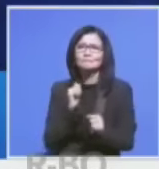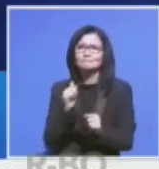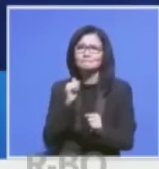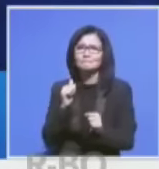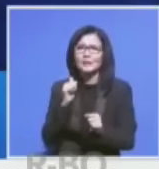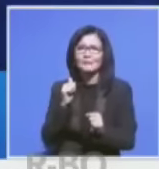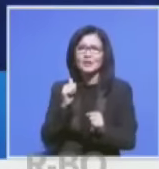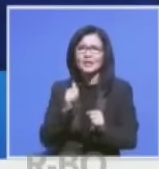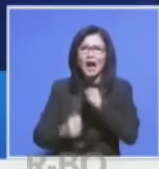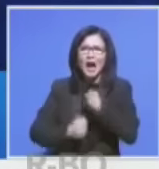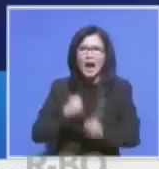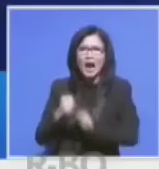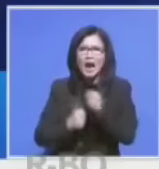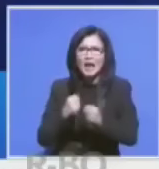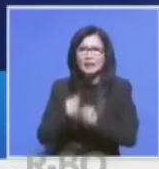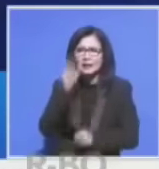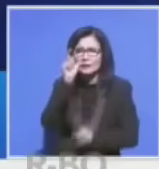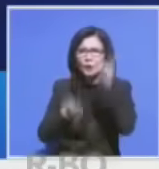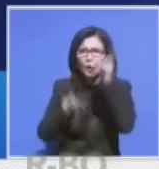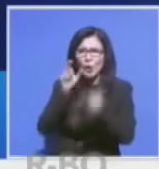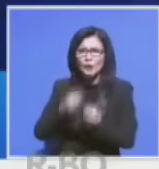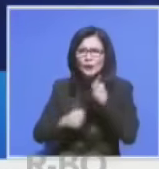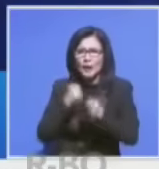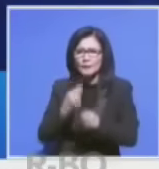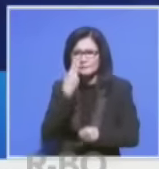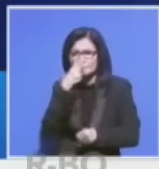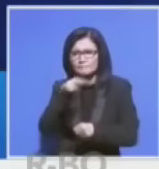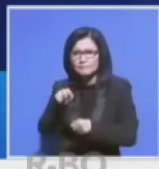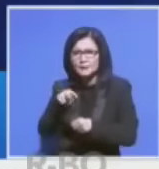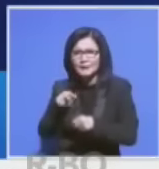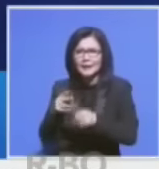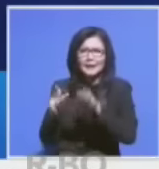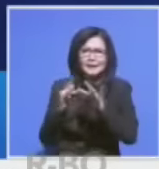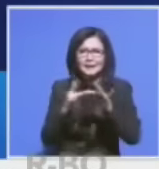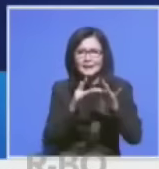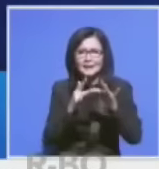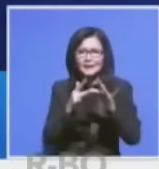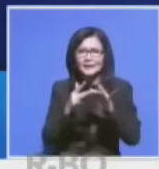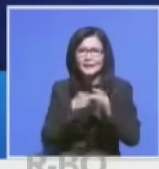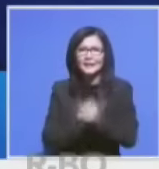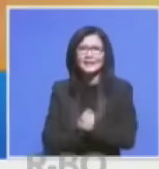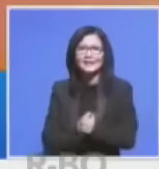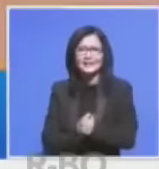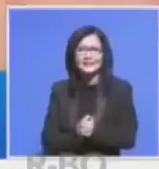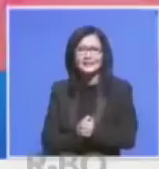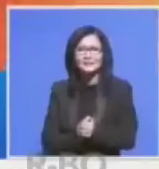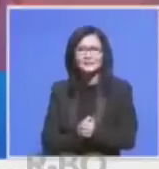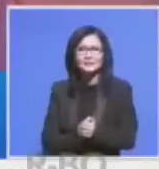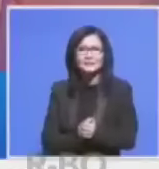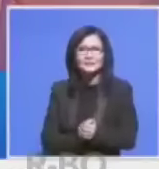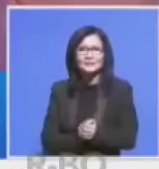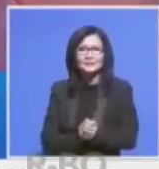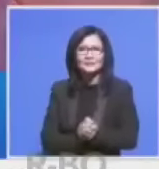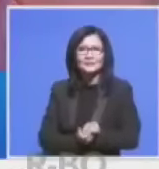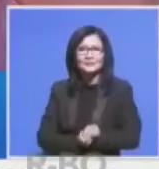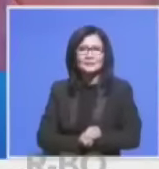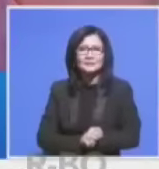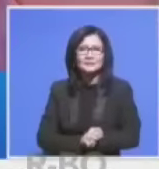Maksudnya aktif, orang-orang tuh aktif banget gitu. Hampir setiap 5 menit pasti buka sosmed.